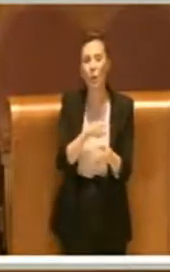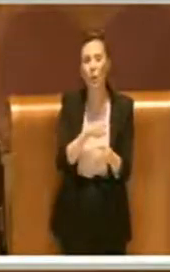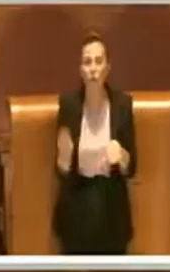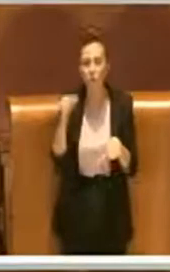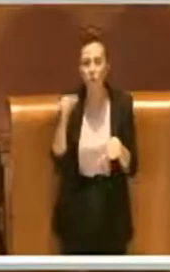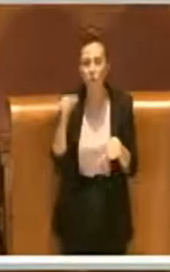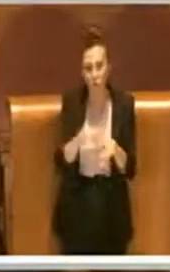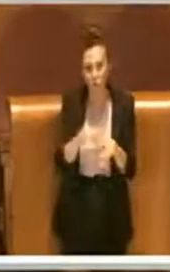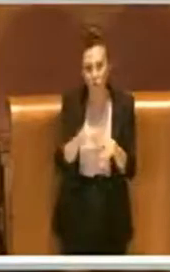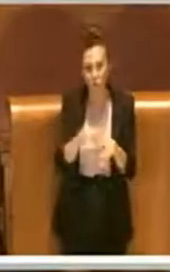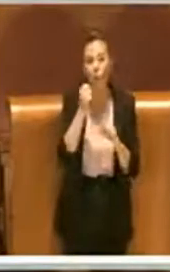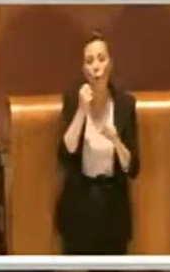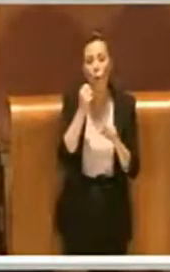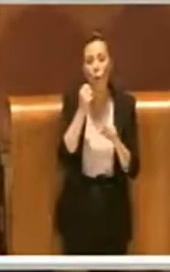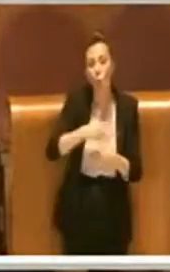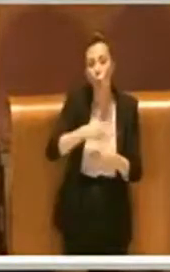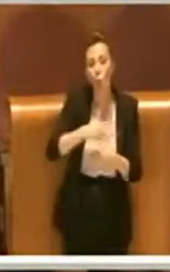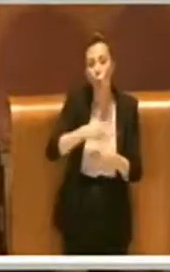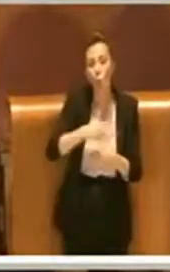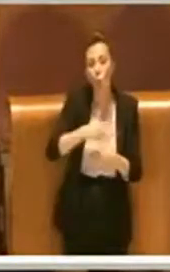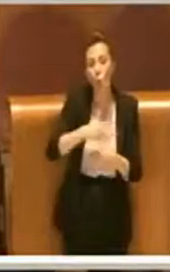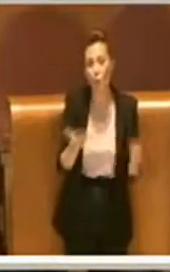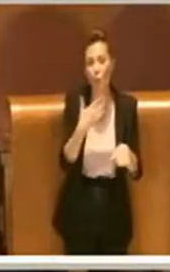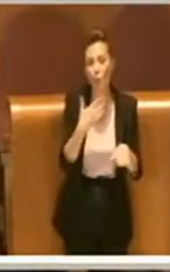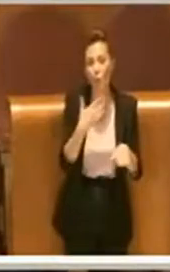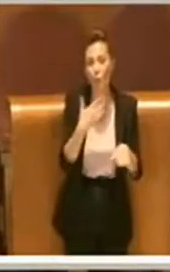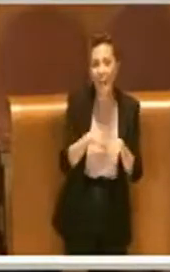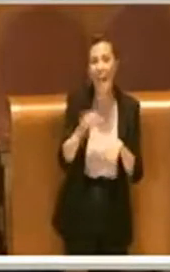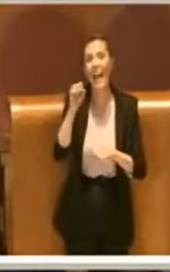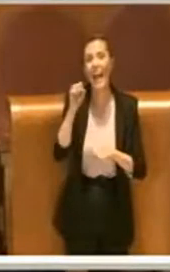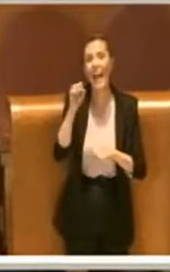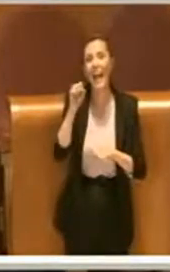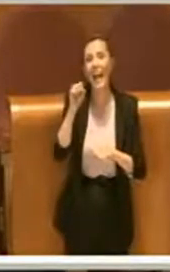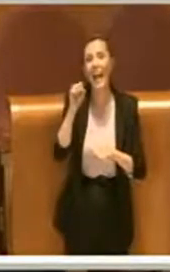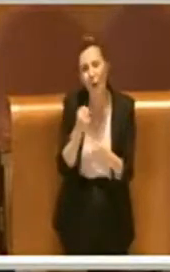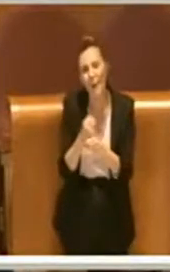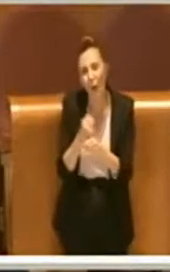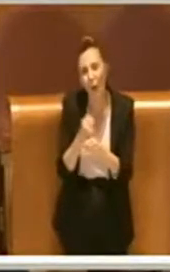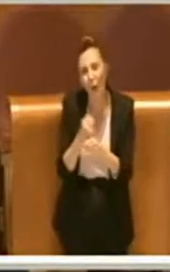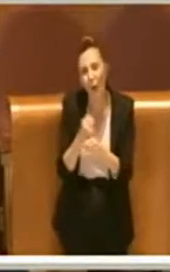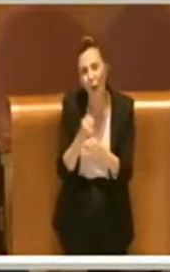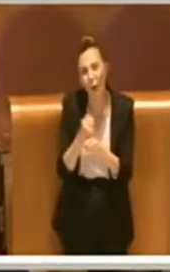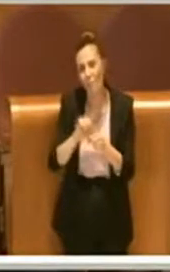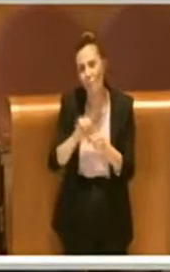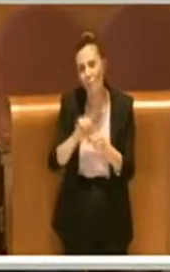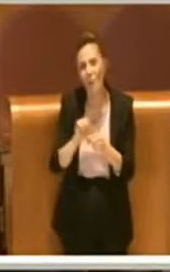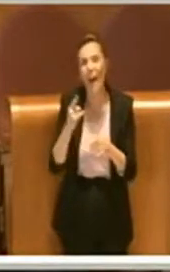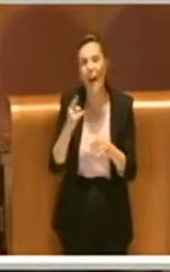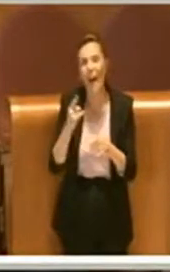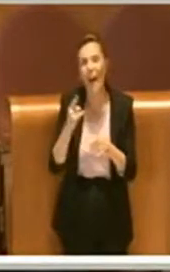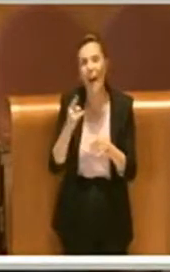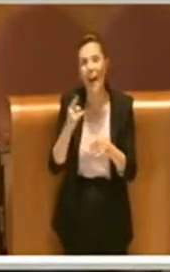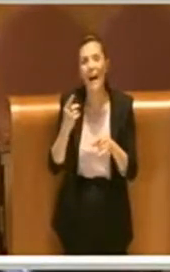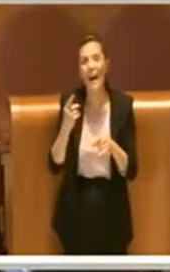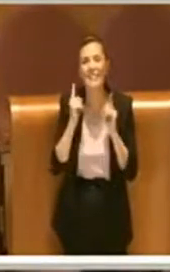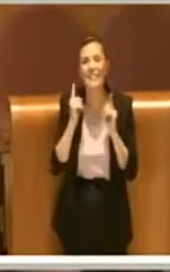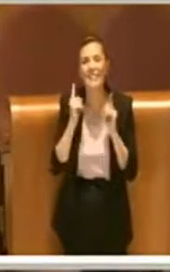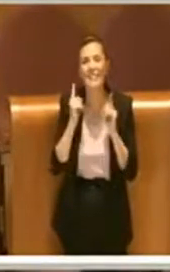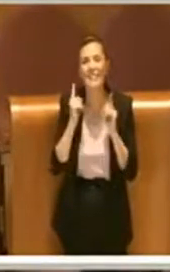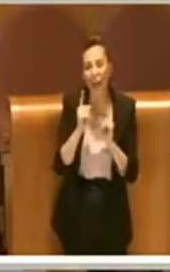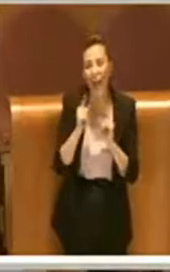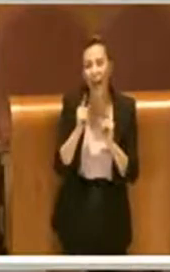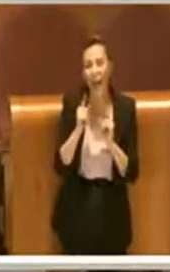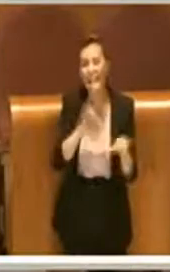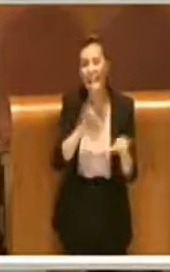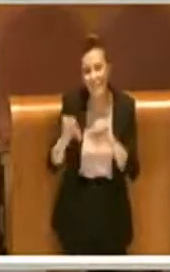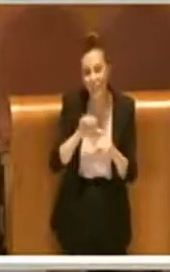suolo pubblico anche i laboratori di artigianato alimentare che di norma non hanno la possibilità di utilizzarlo, ma